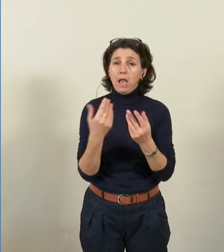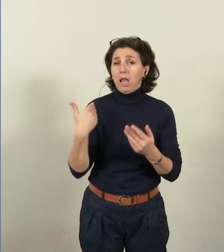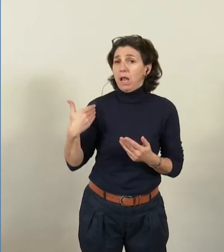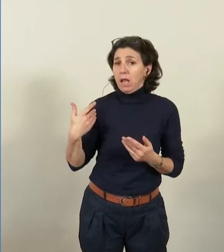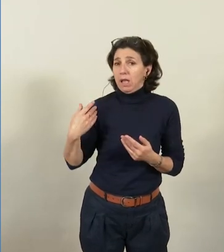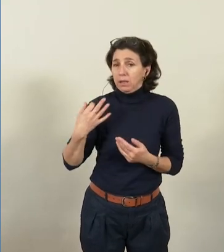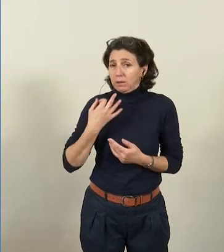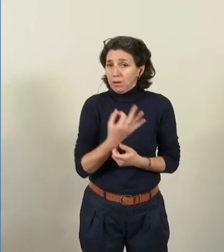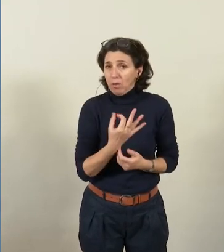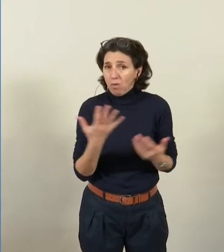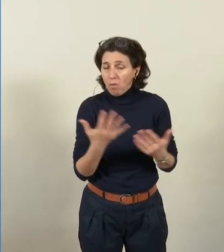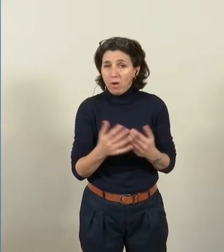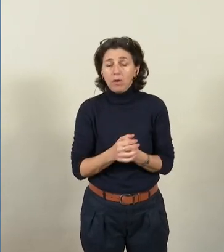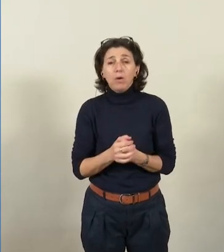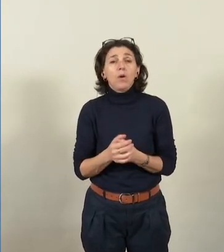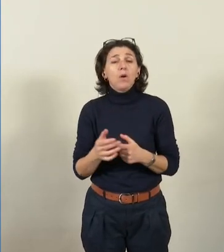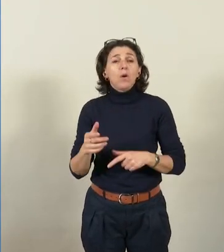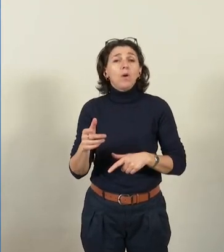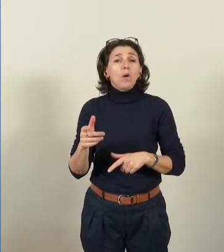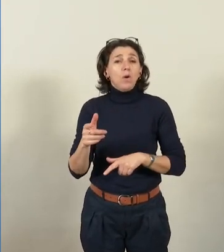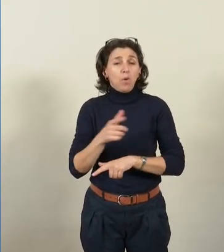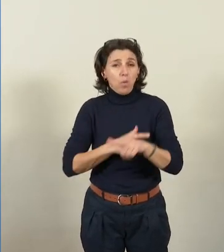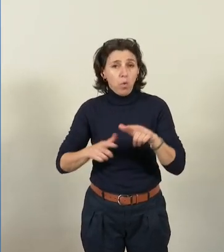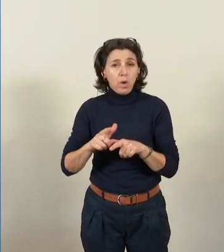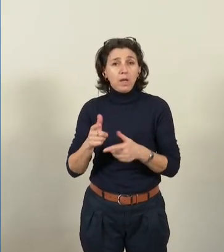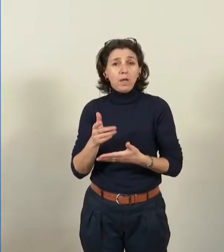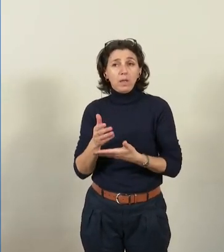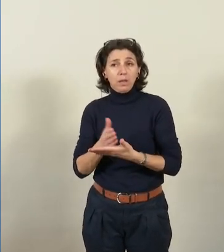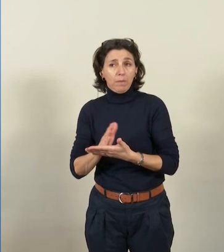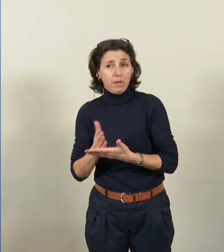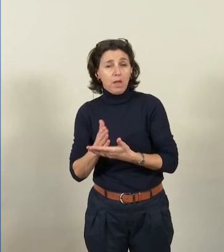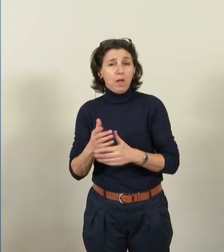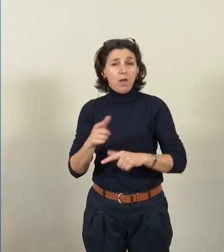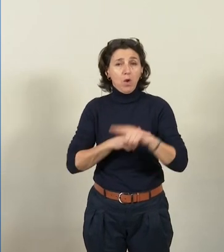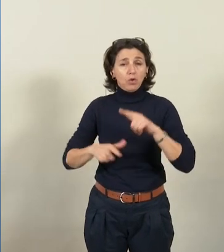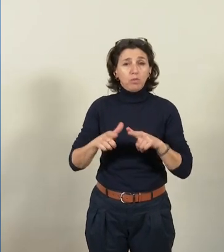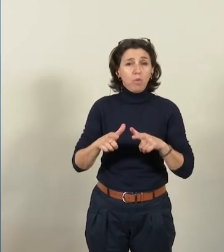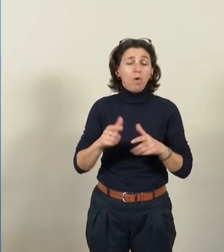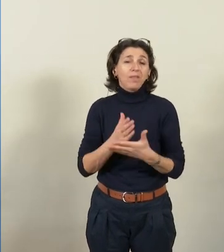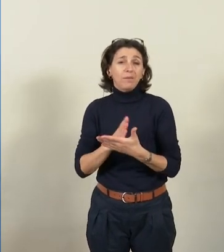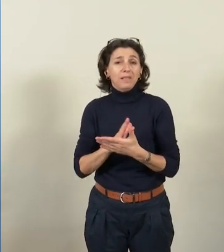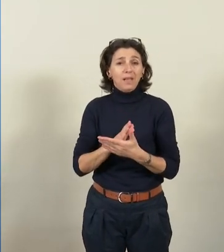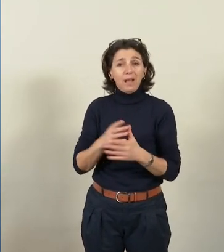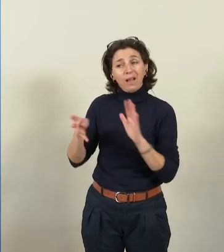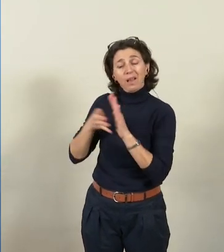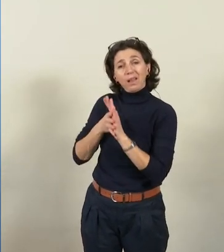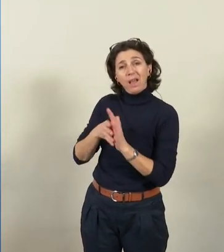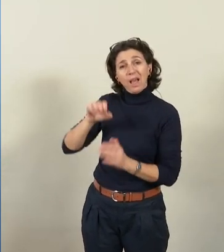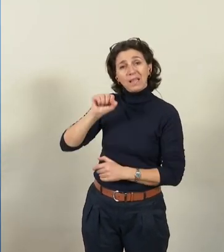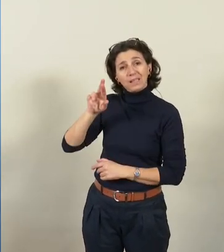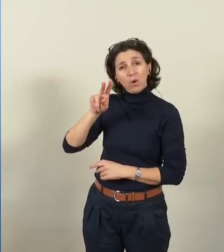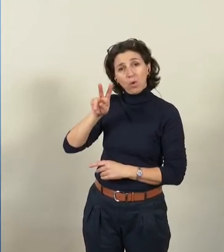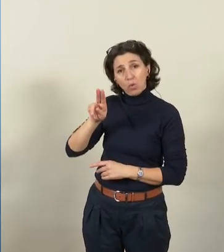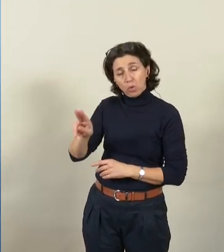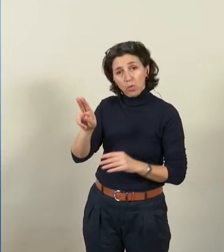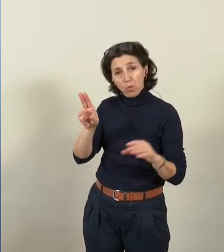loyers intermédiairees les logements intermédiaires intégrerai les critères SRU donc là c'est vraiment un détricotage